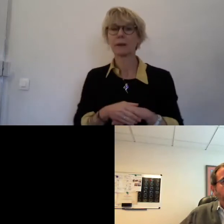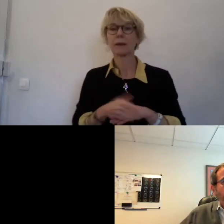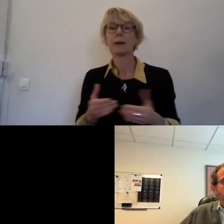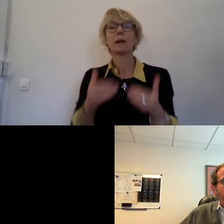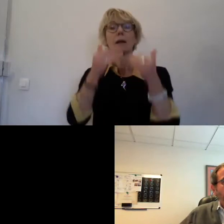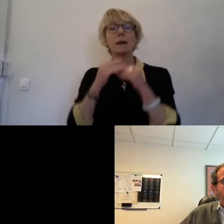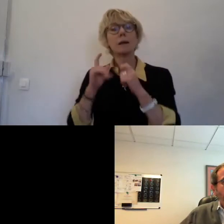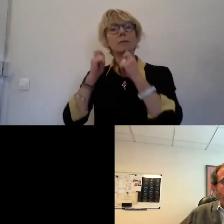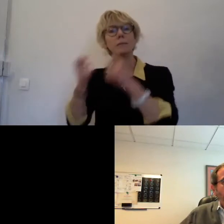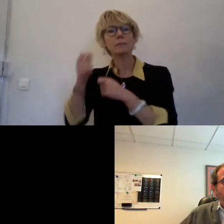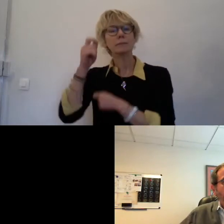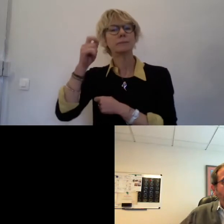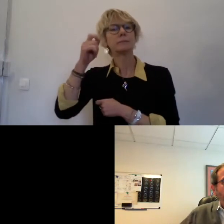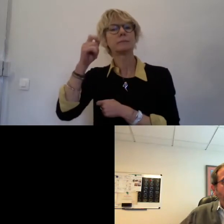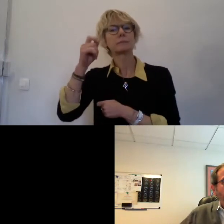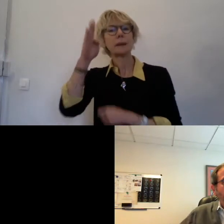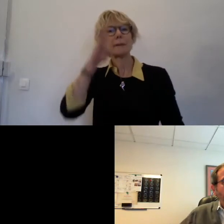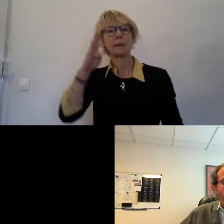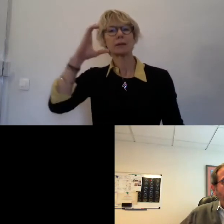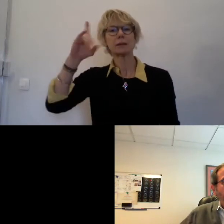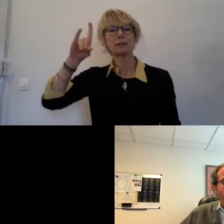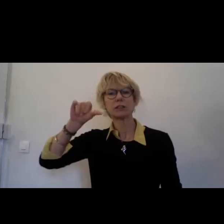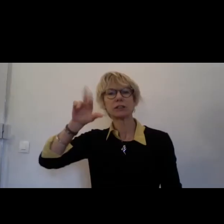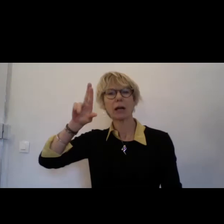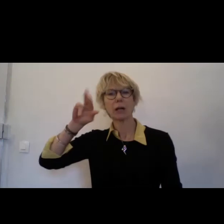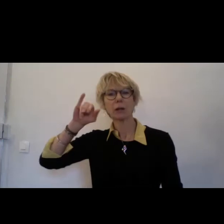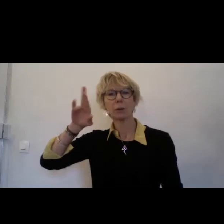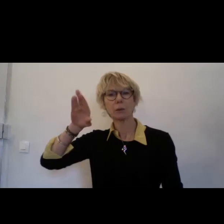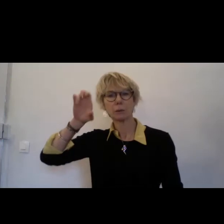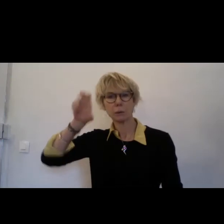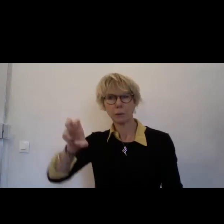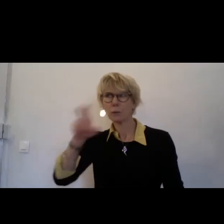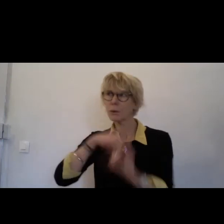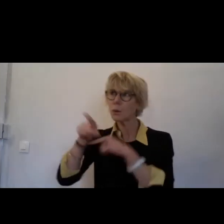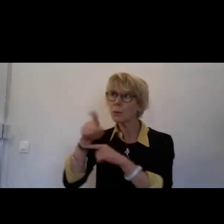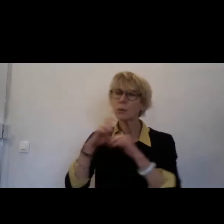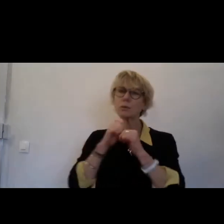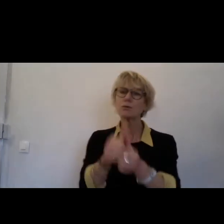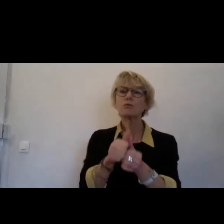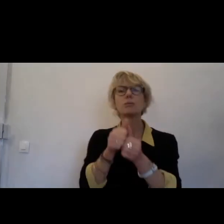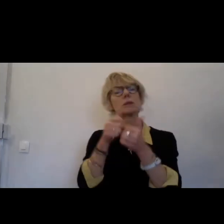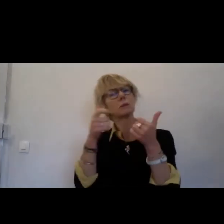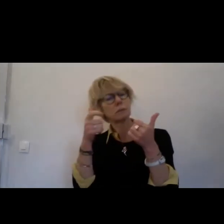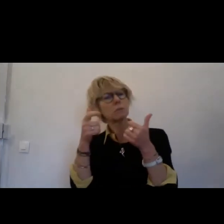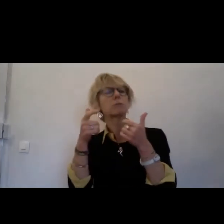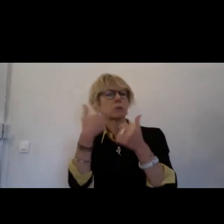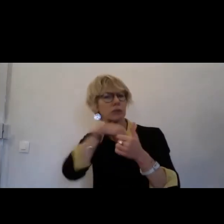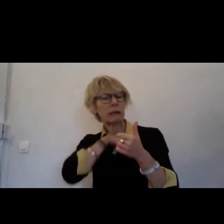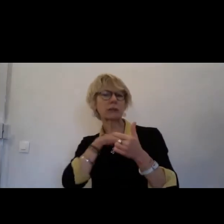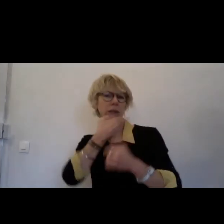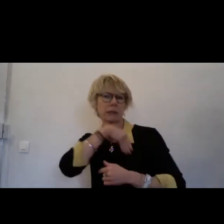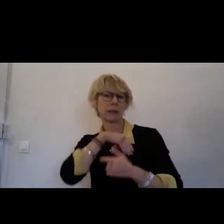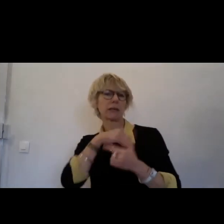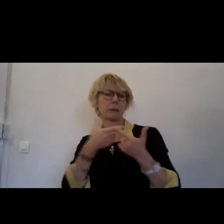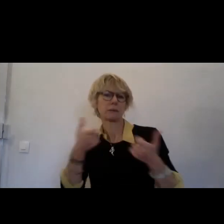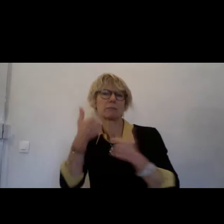Charlieu. Je rappelle que vous êtes chargé de médiation accessibilité au musée d'Orsay et au musée de l'Orangerie, Benjamin. Et est-ce que vous pouvez nous raconter un peu quelles offres vous